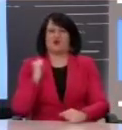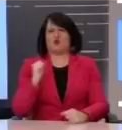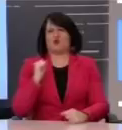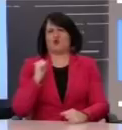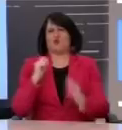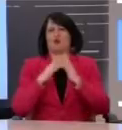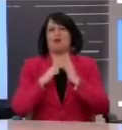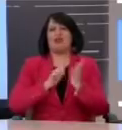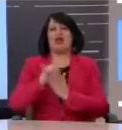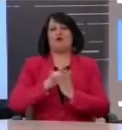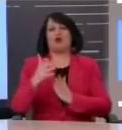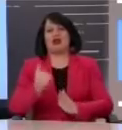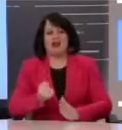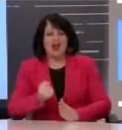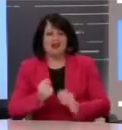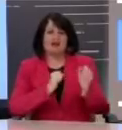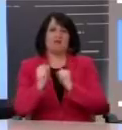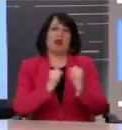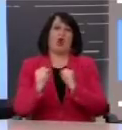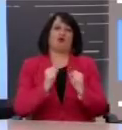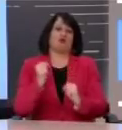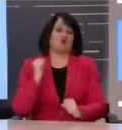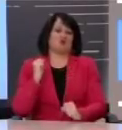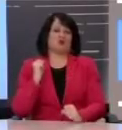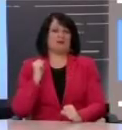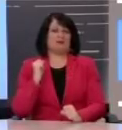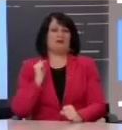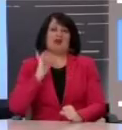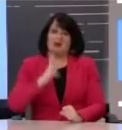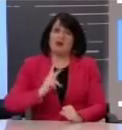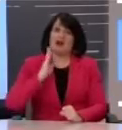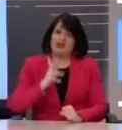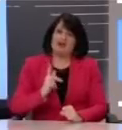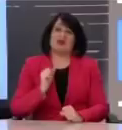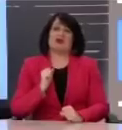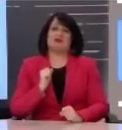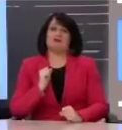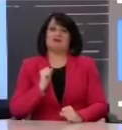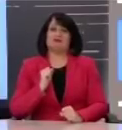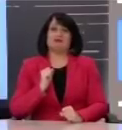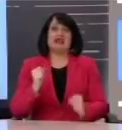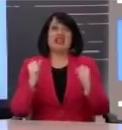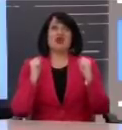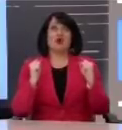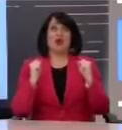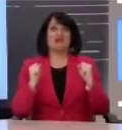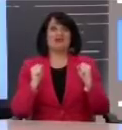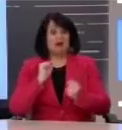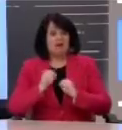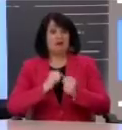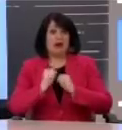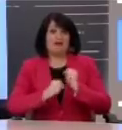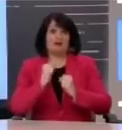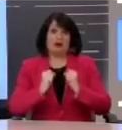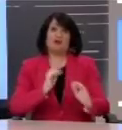αεροπορίας και των πιλότων της, που δίνουν καθημερινά έναν ηρωικό αγώνα για